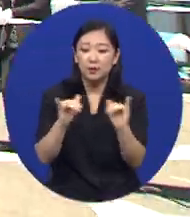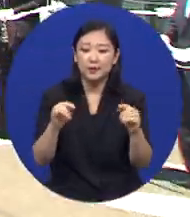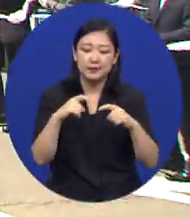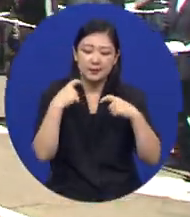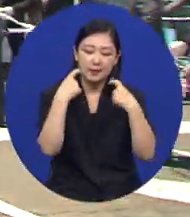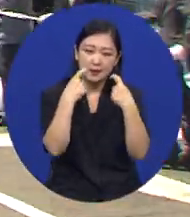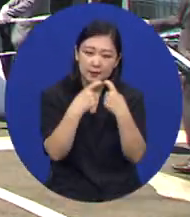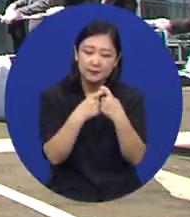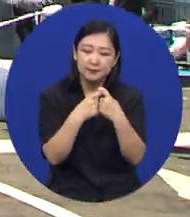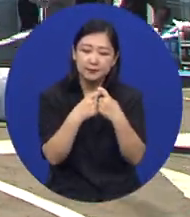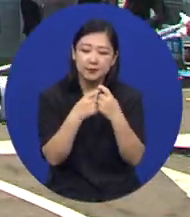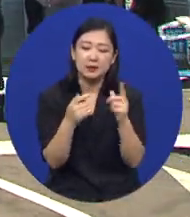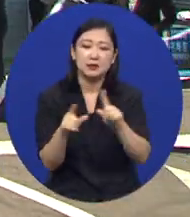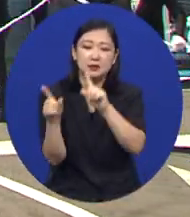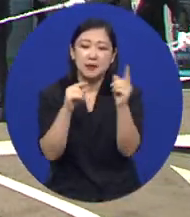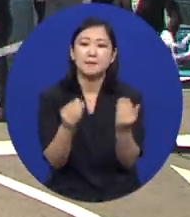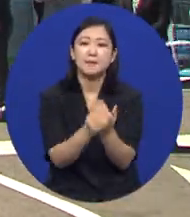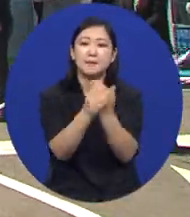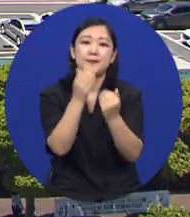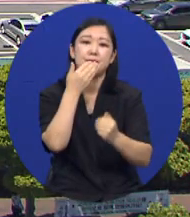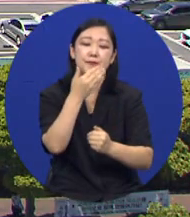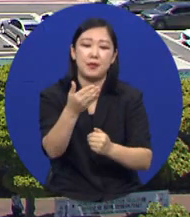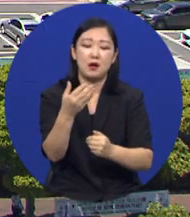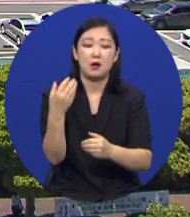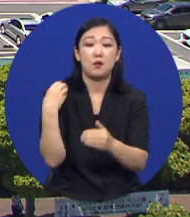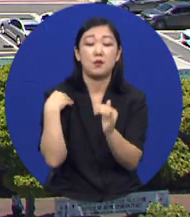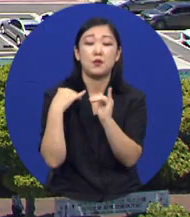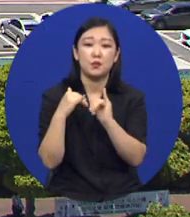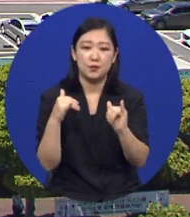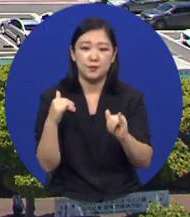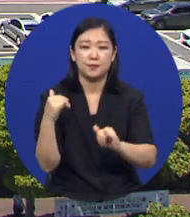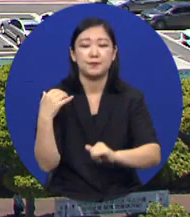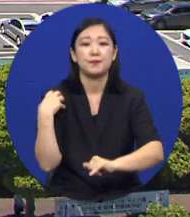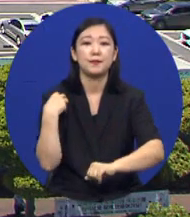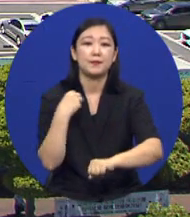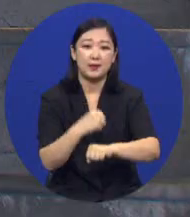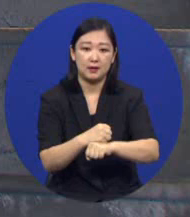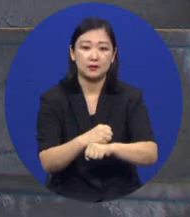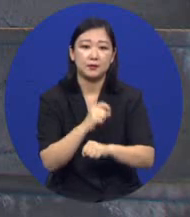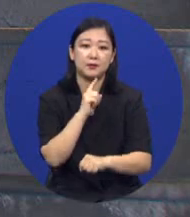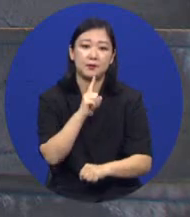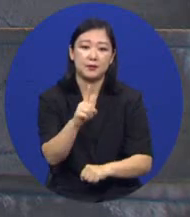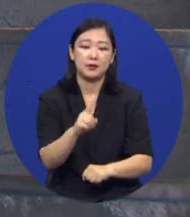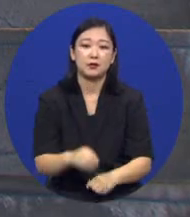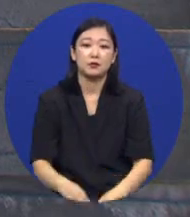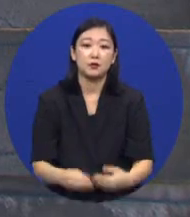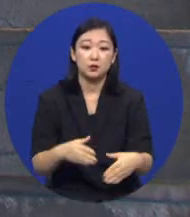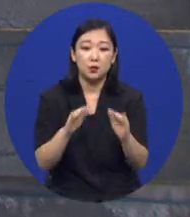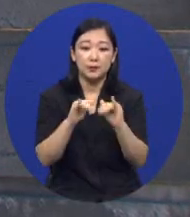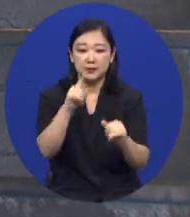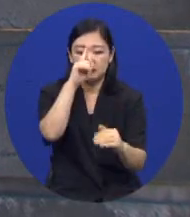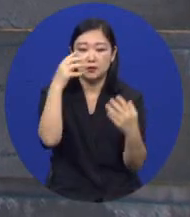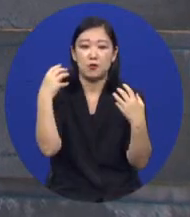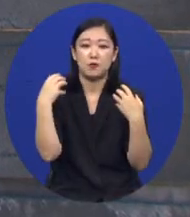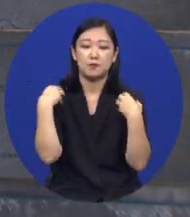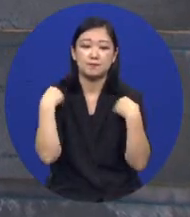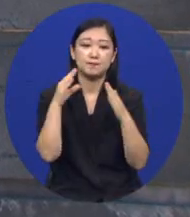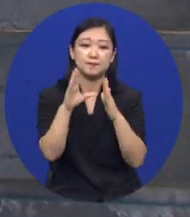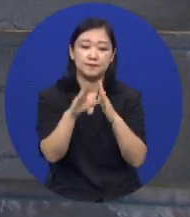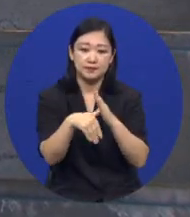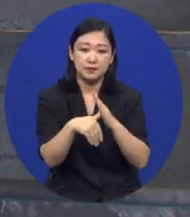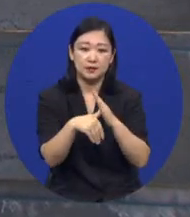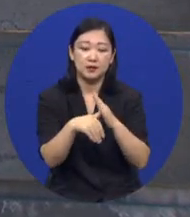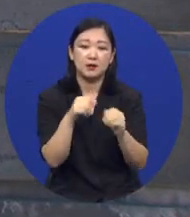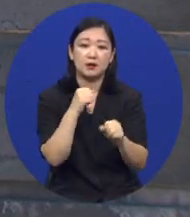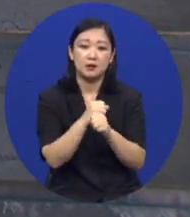삶이 빛날 수 있게 조력자의 역할을 하겠다고 선언한 오영훈 지사. 도민정부 시대를 전면에 내건 민선